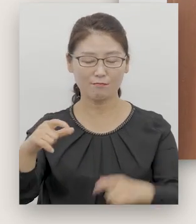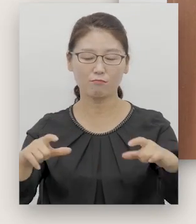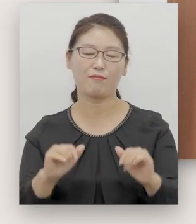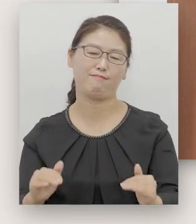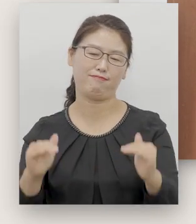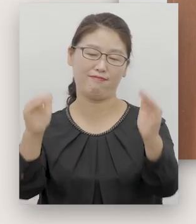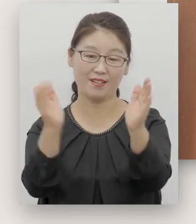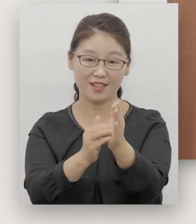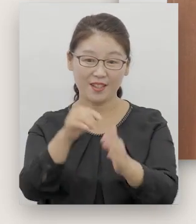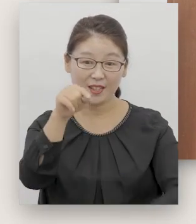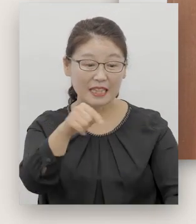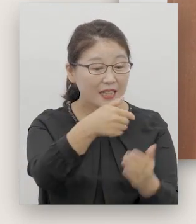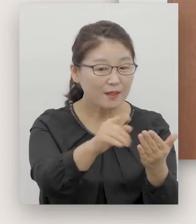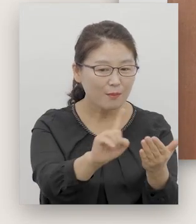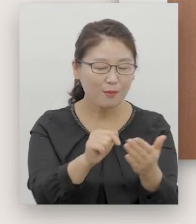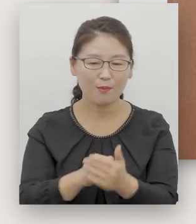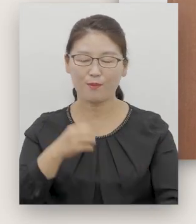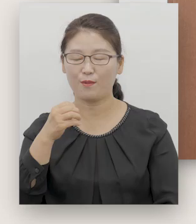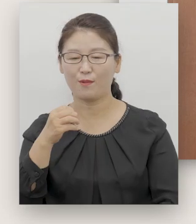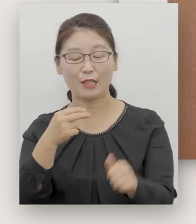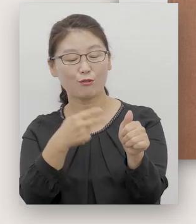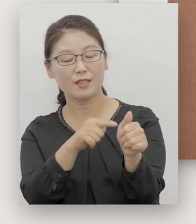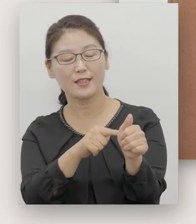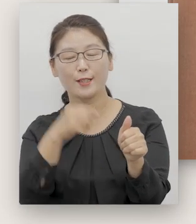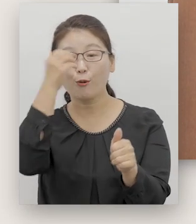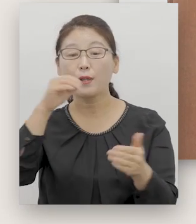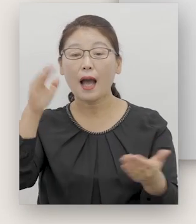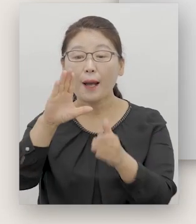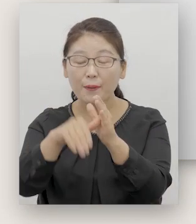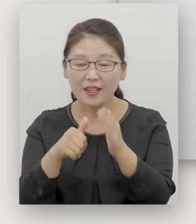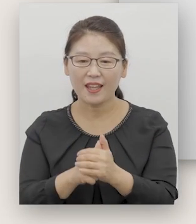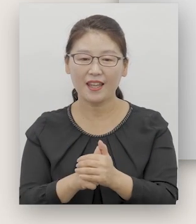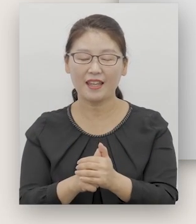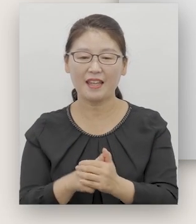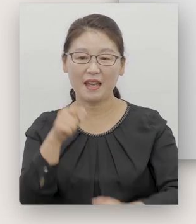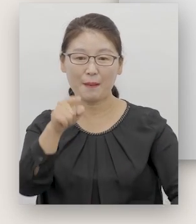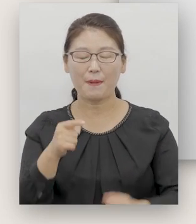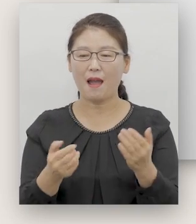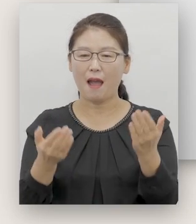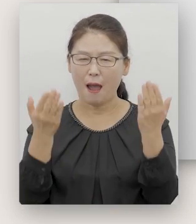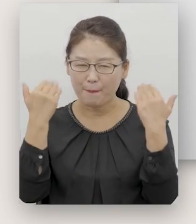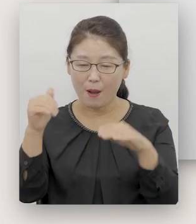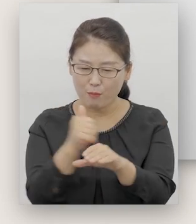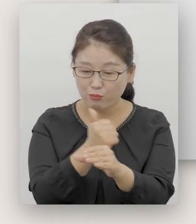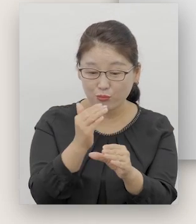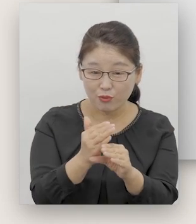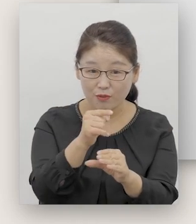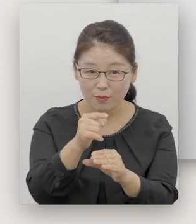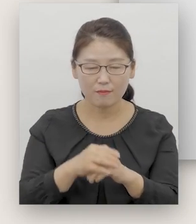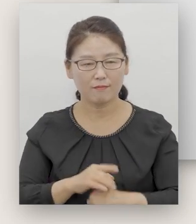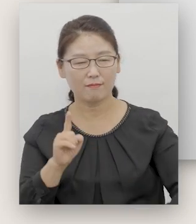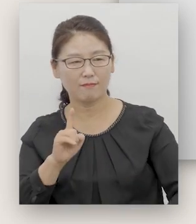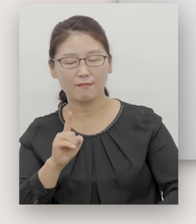이제 보딩스쿨을 다니고 있었거든요. 루앙이라는 지방에서. 거기서 이제 여름방학 때 잠시 집에 와서 집에서 보였던